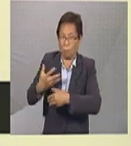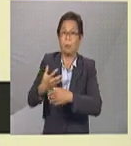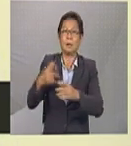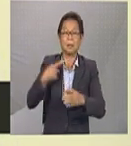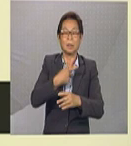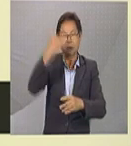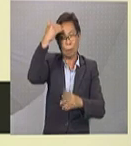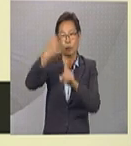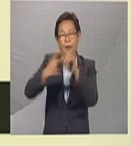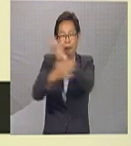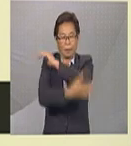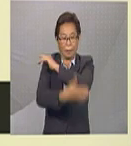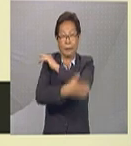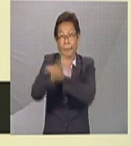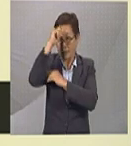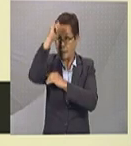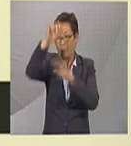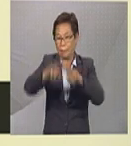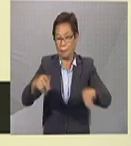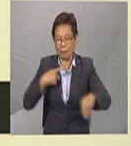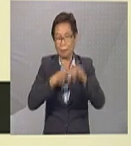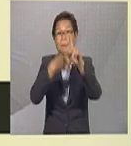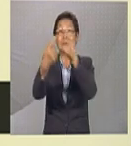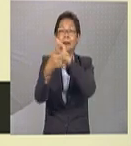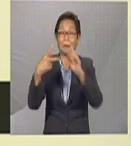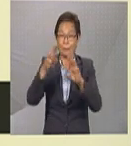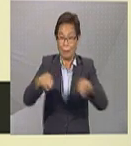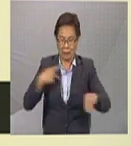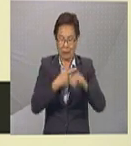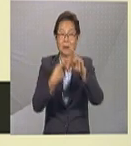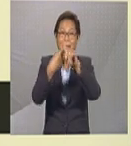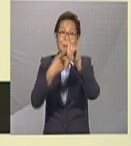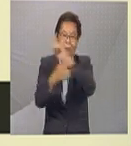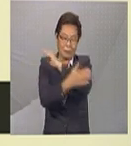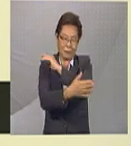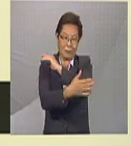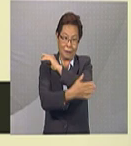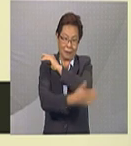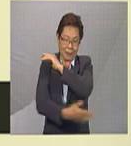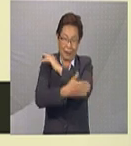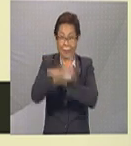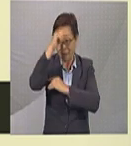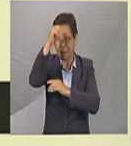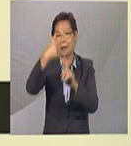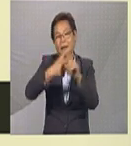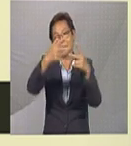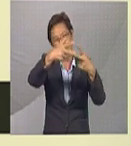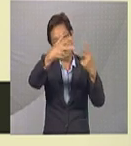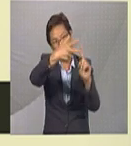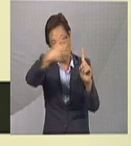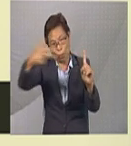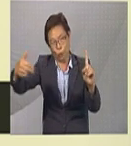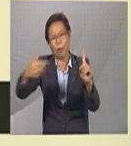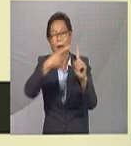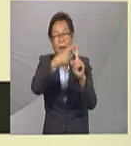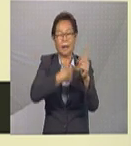India misalnya. Pelajar-pelajar kita daripada India. Daripada Indonesia pun ada. Bukan itu saja, daripada